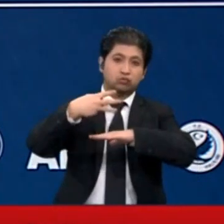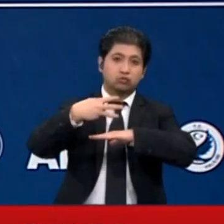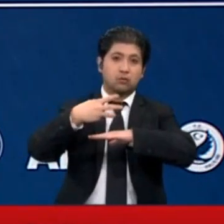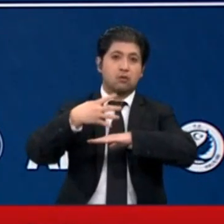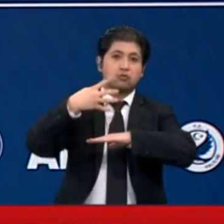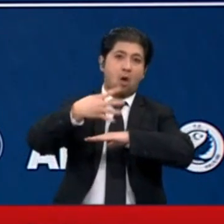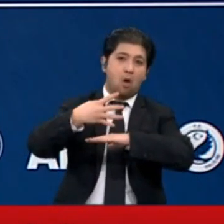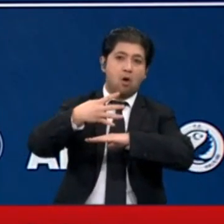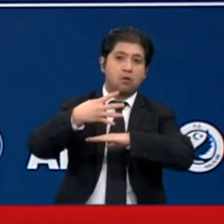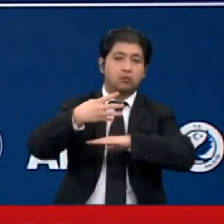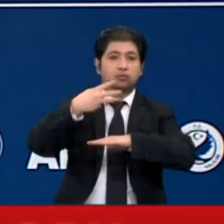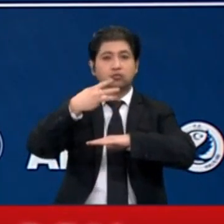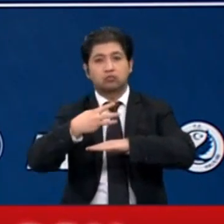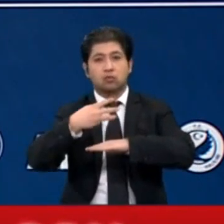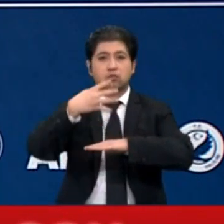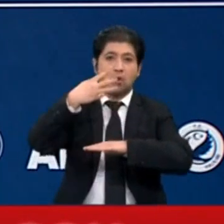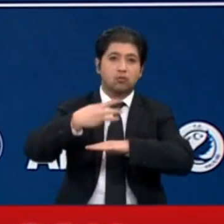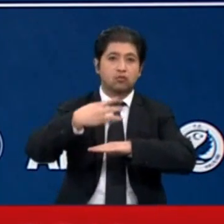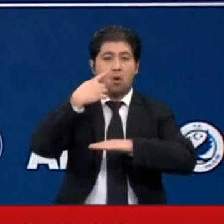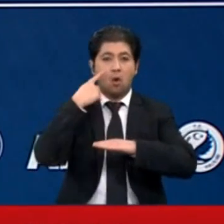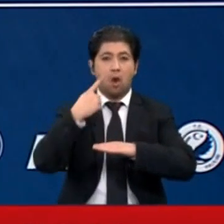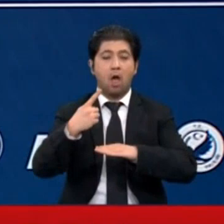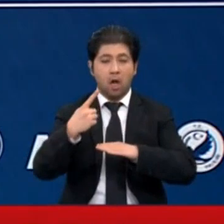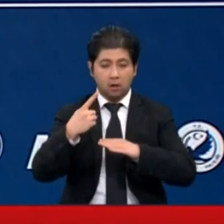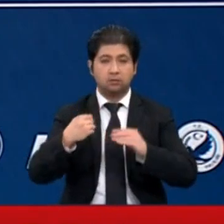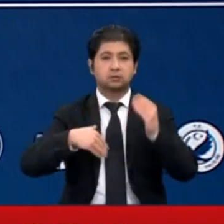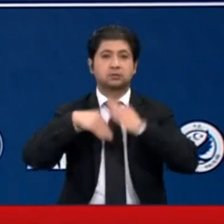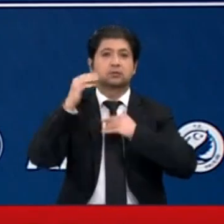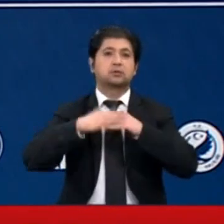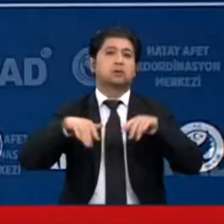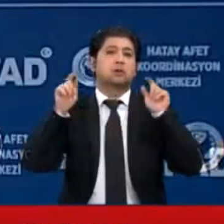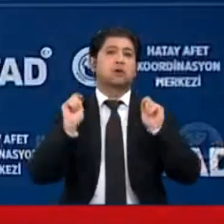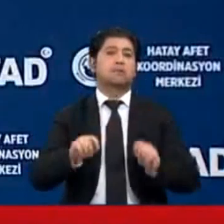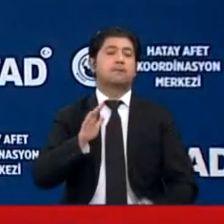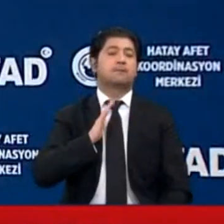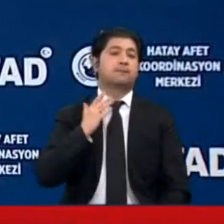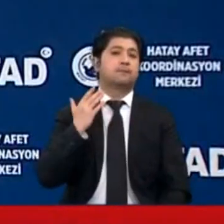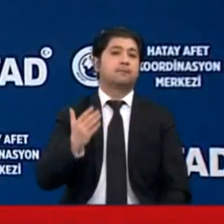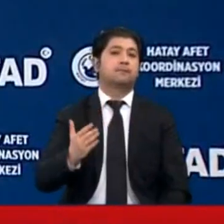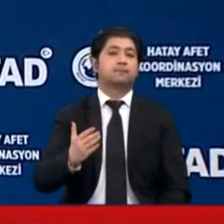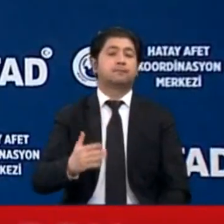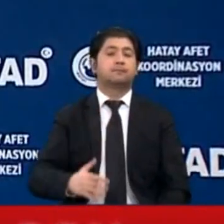artı 3, bilemediniz 4, bu şekilde inşaatlarımızı yapacağız.